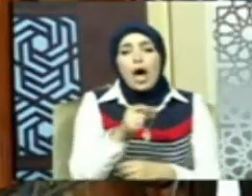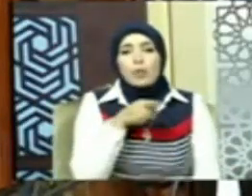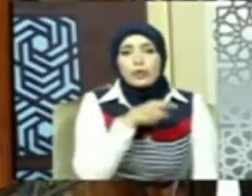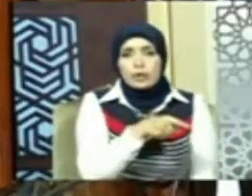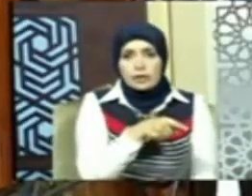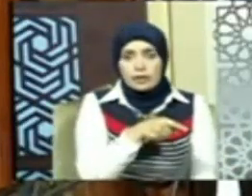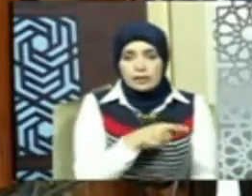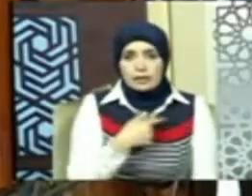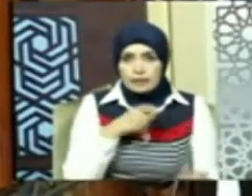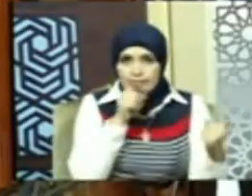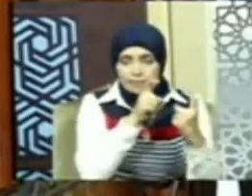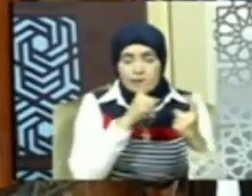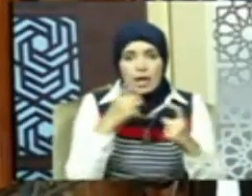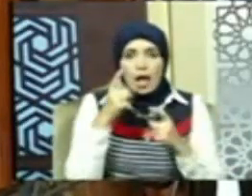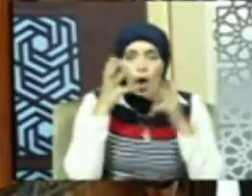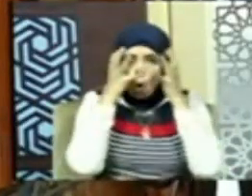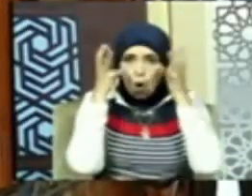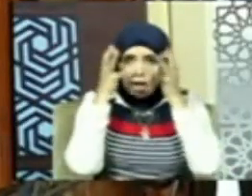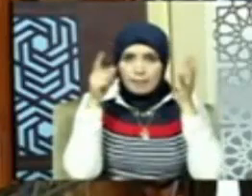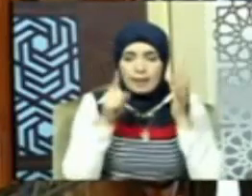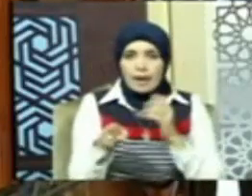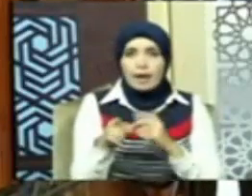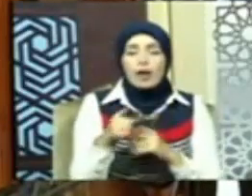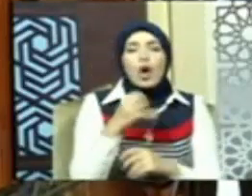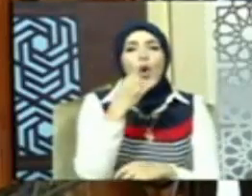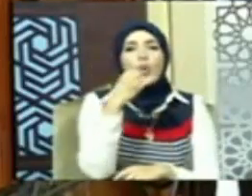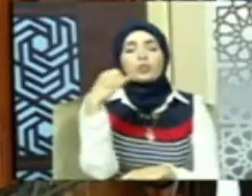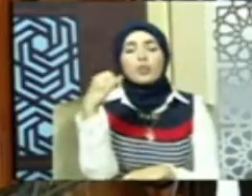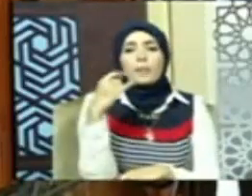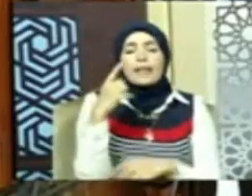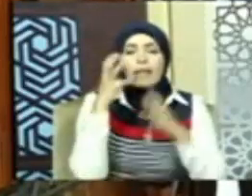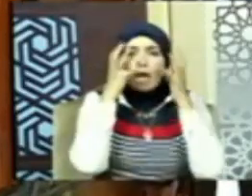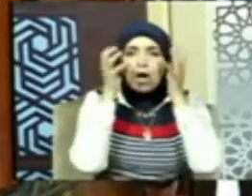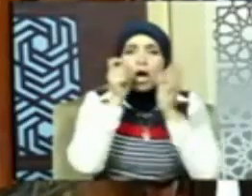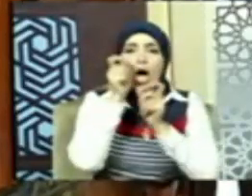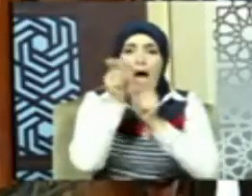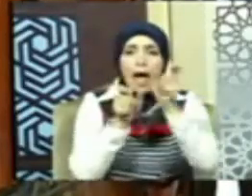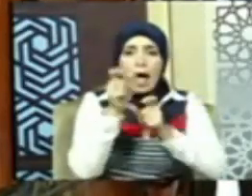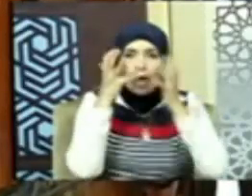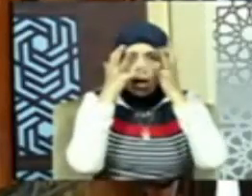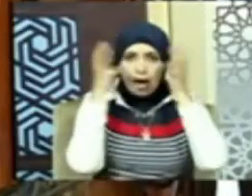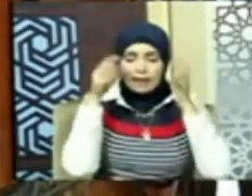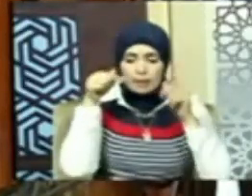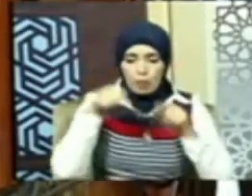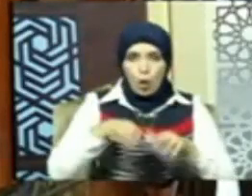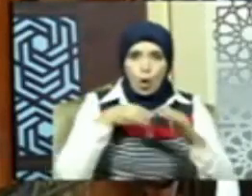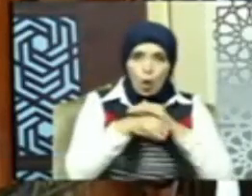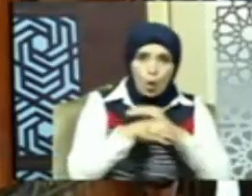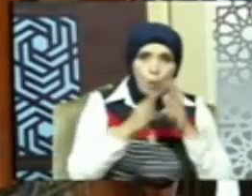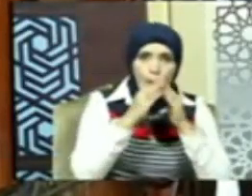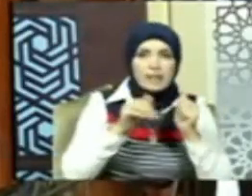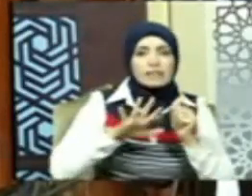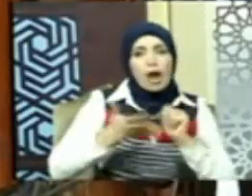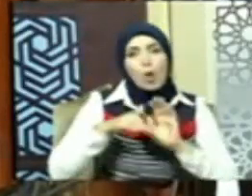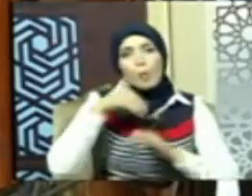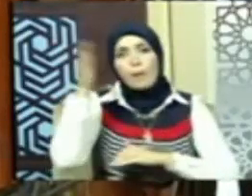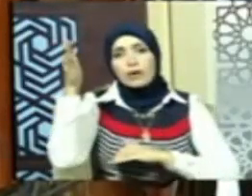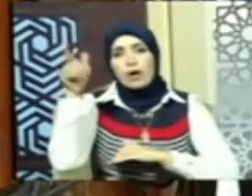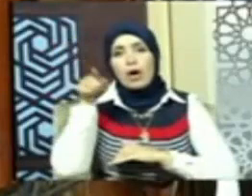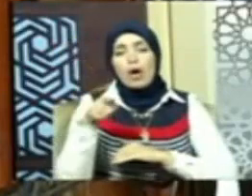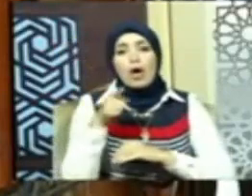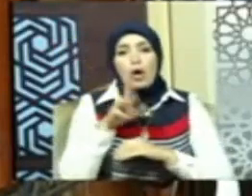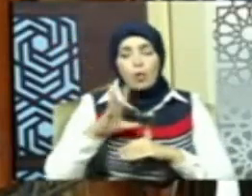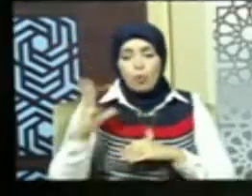به علماؤنا من نحو 500 عالم من داخل مصر وخارجها، يجتمعون على